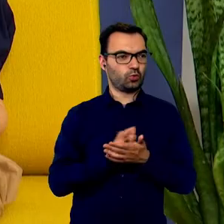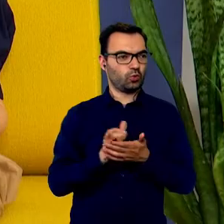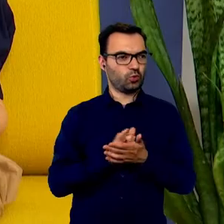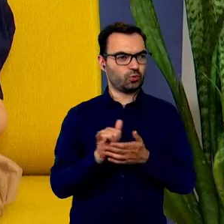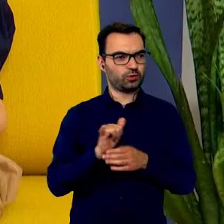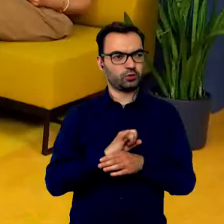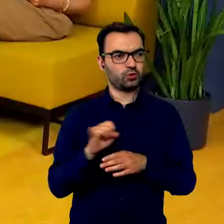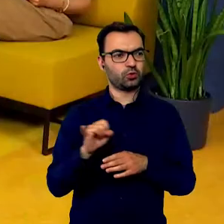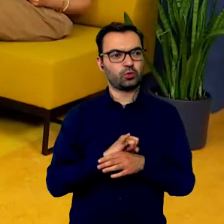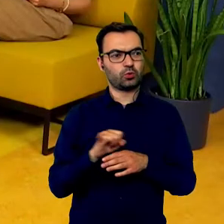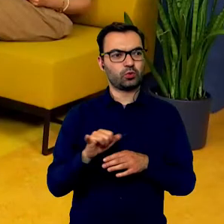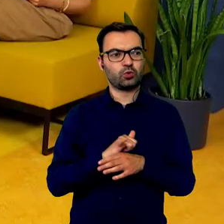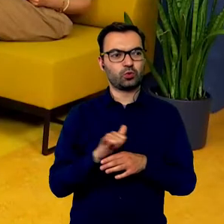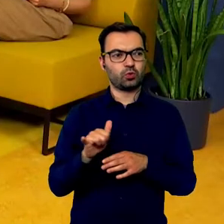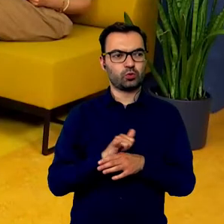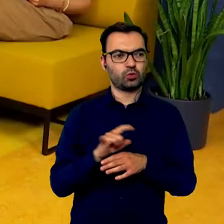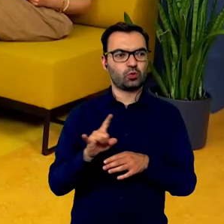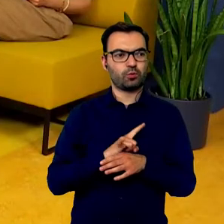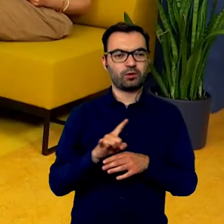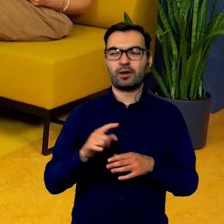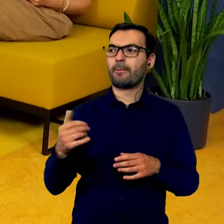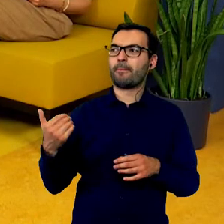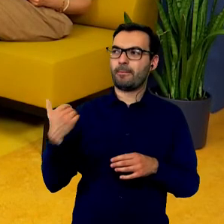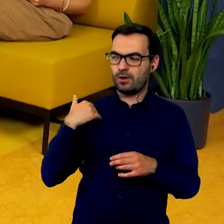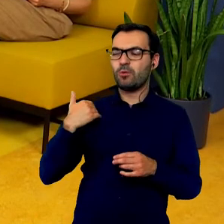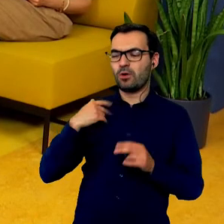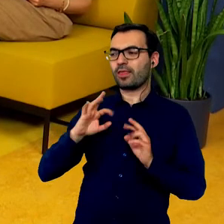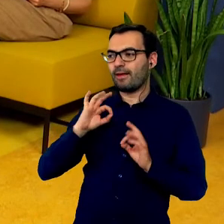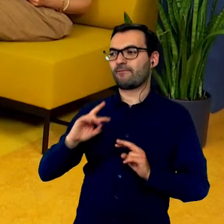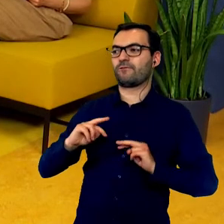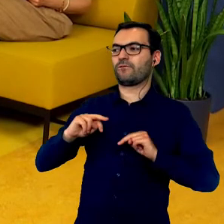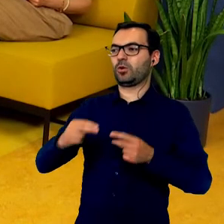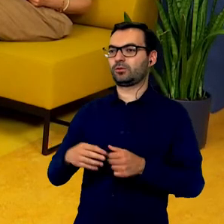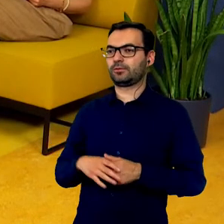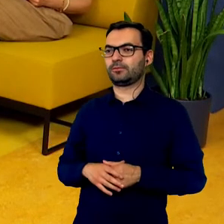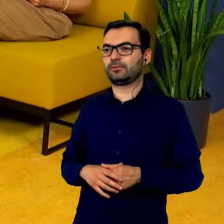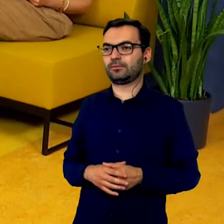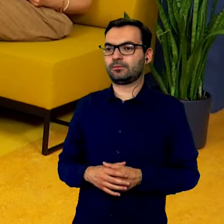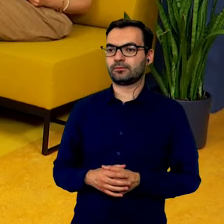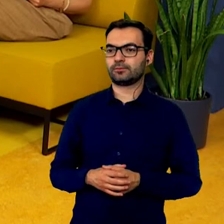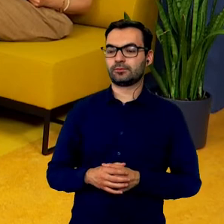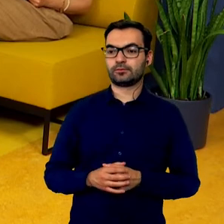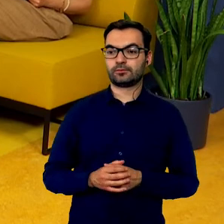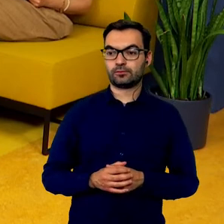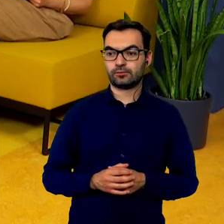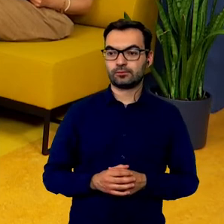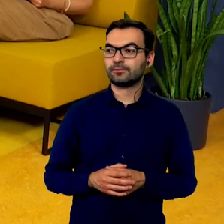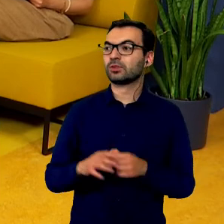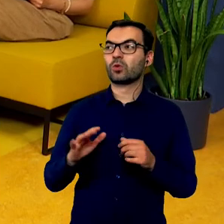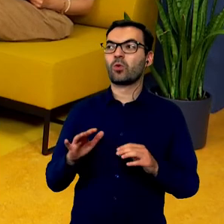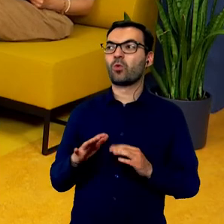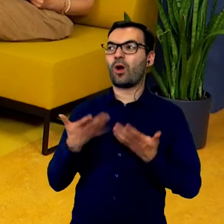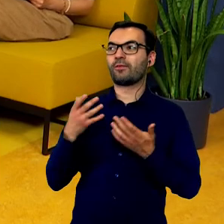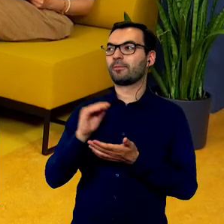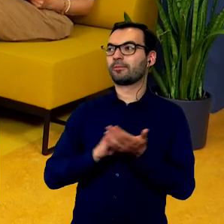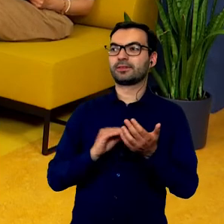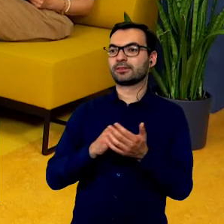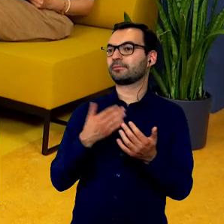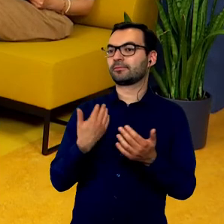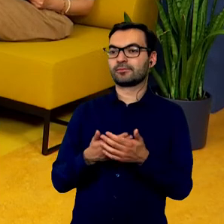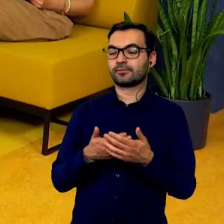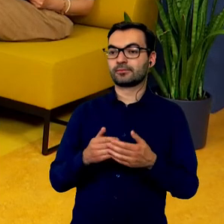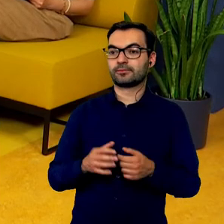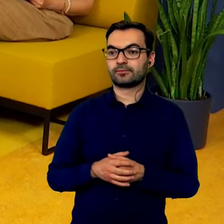został odpalony ten kanał? Ten YouTube był i teraz wróciłam. Wrócił, tak? Tak. A to było o tyle łatwiej pisać